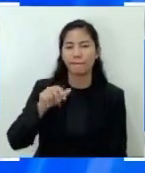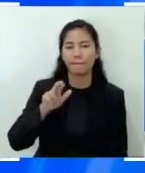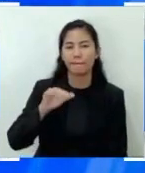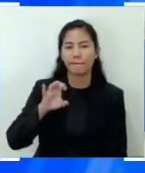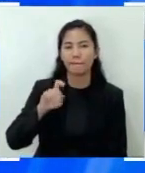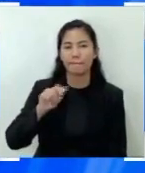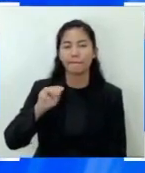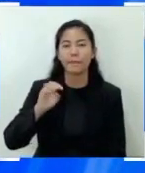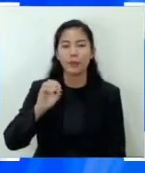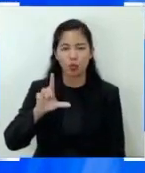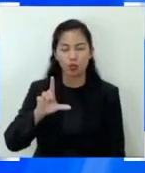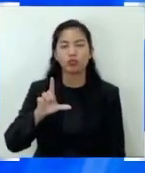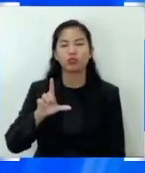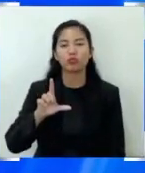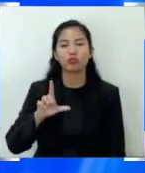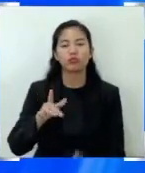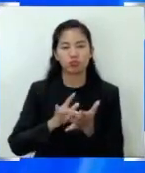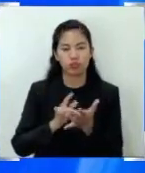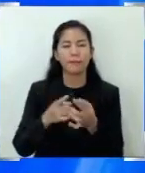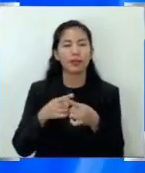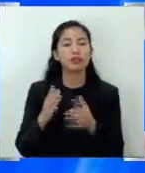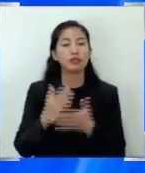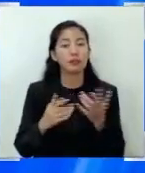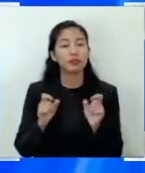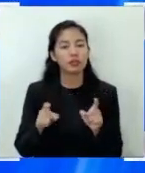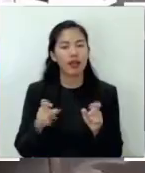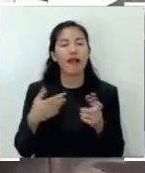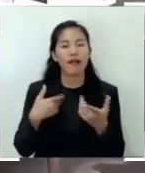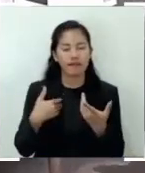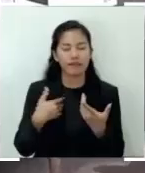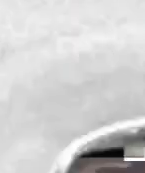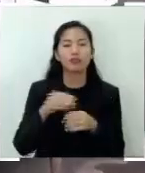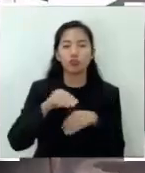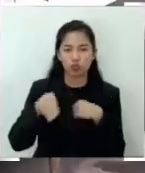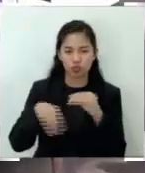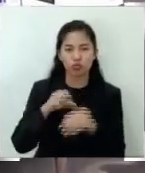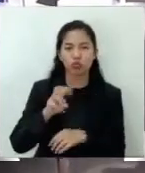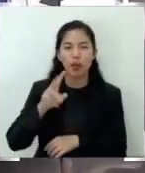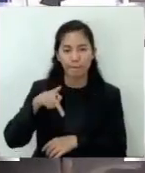butika may stock na ng generic na gamot. Saksi, si Ian Cruz.